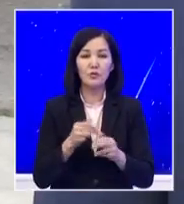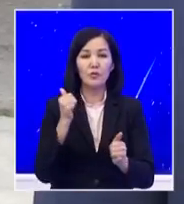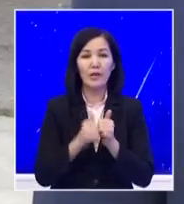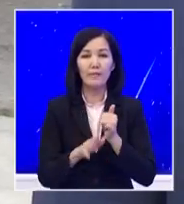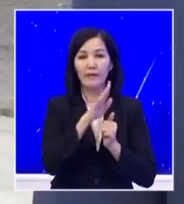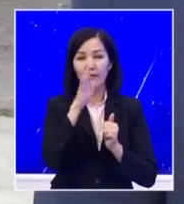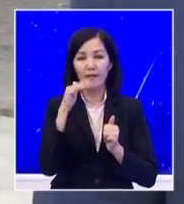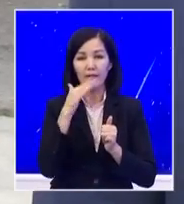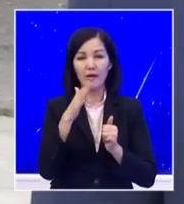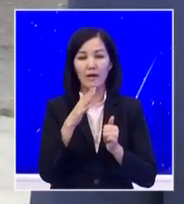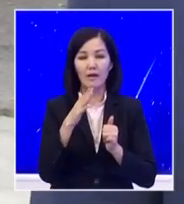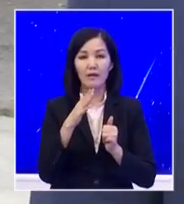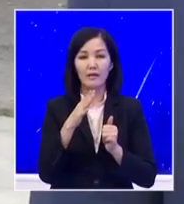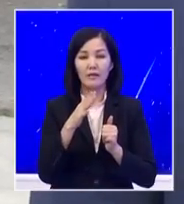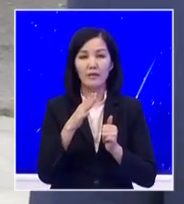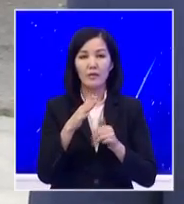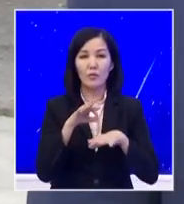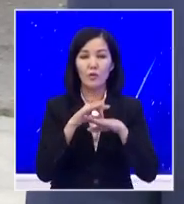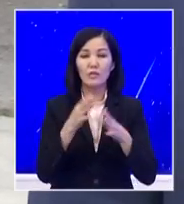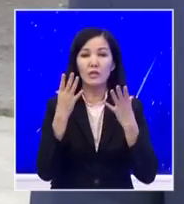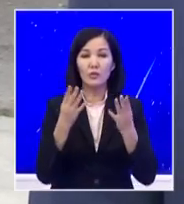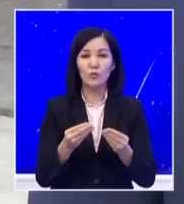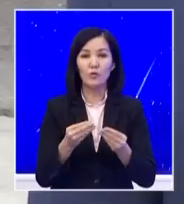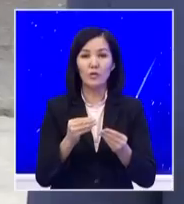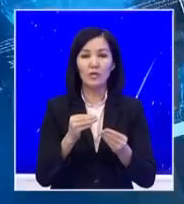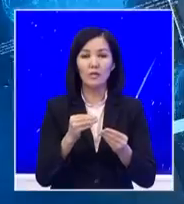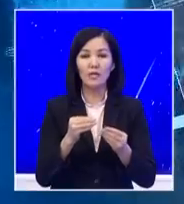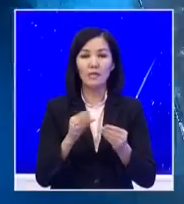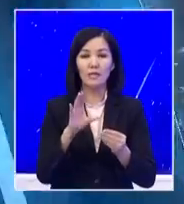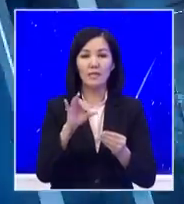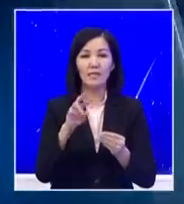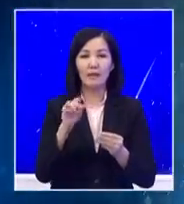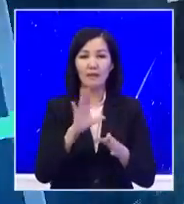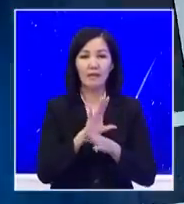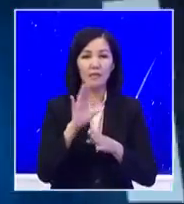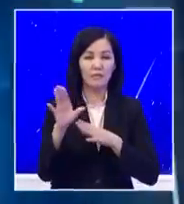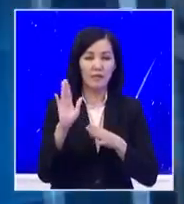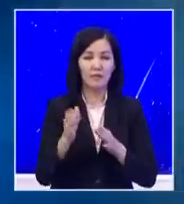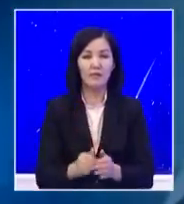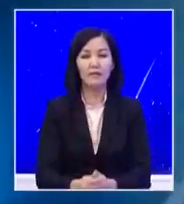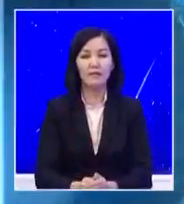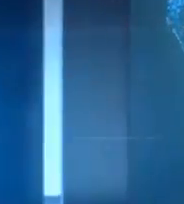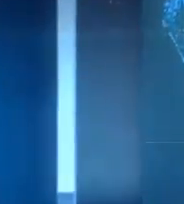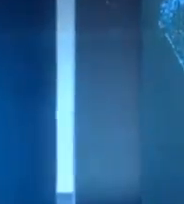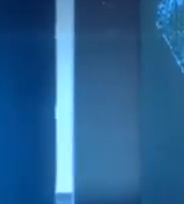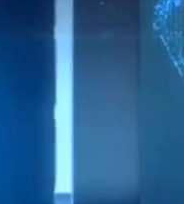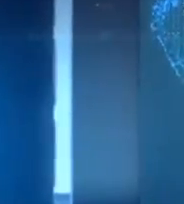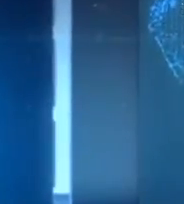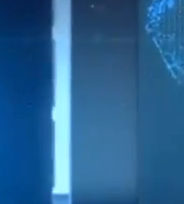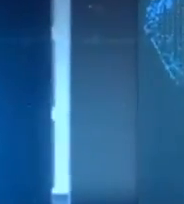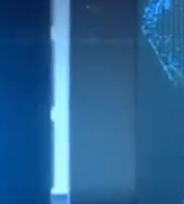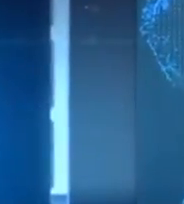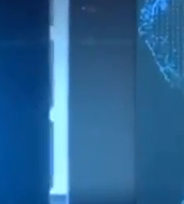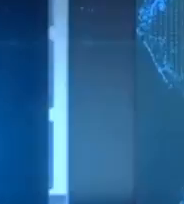атанаға өткізілетін күні ссылкалар жіберіледі. Меруерт Қыдырбайқызы, Ержан Дүйсен, Жетісу телеарнасы,